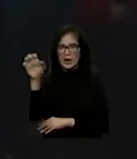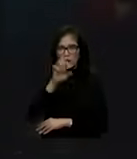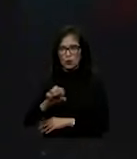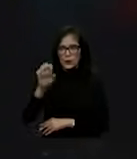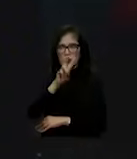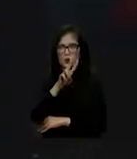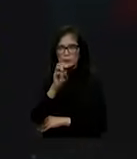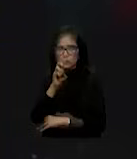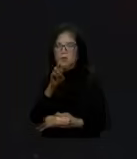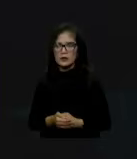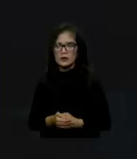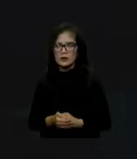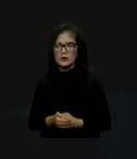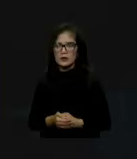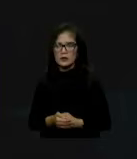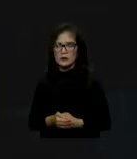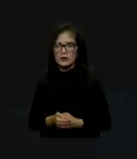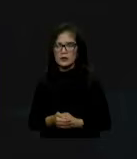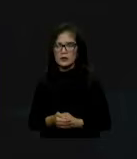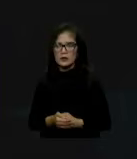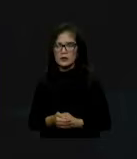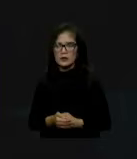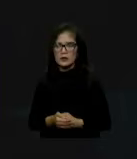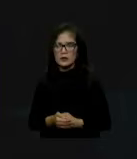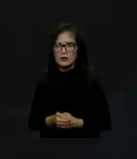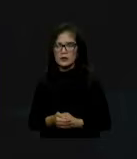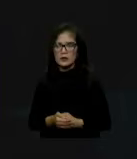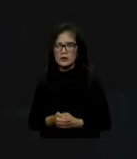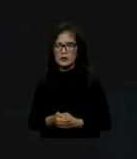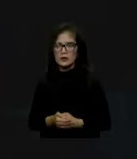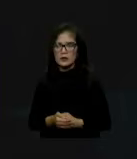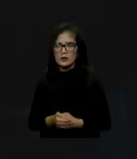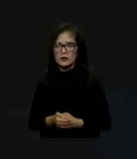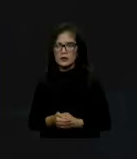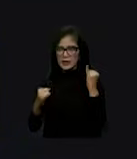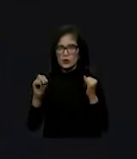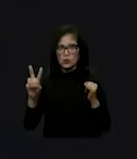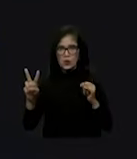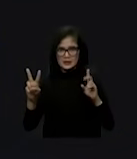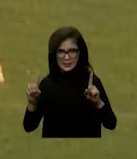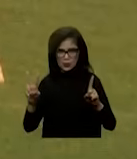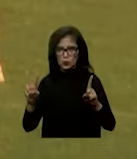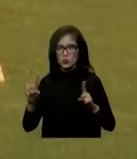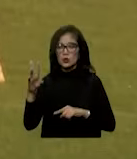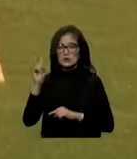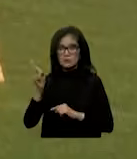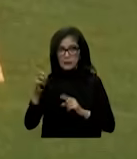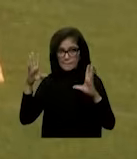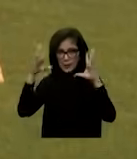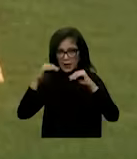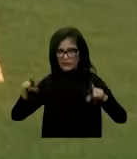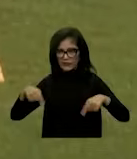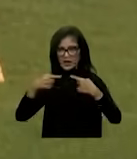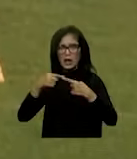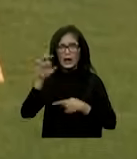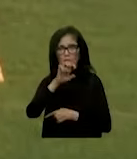2024 setelah berhasil mengalahkan Inggris dengan skor 2-1. Malam final Euro 2024 ini